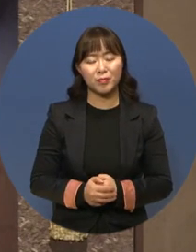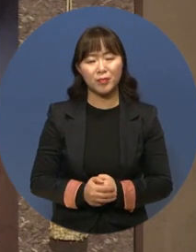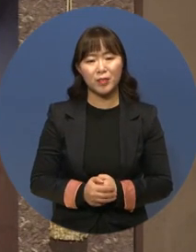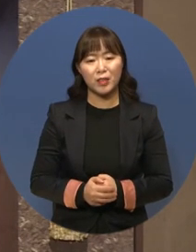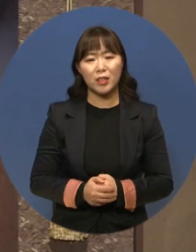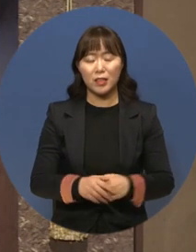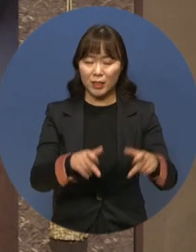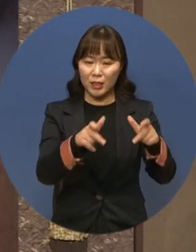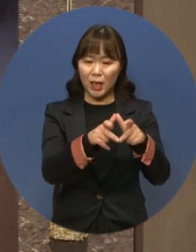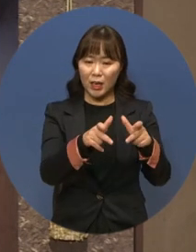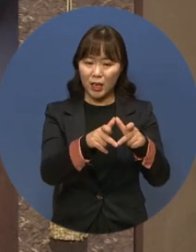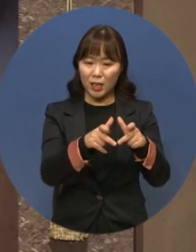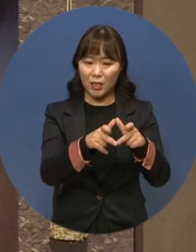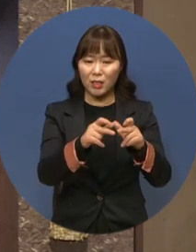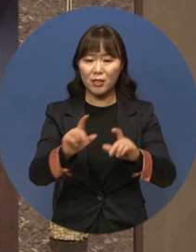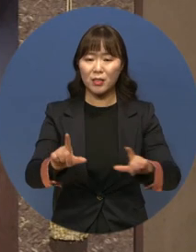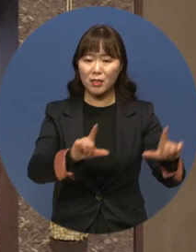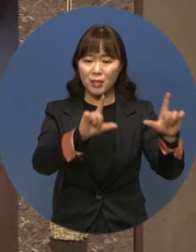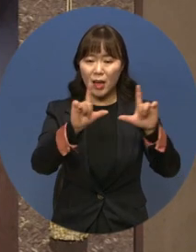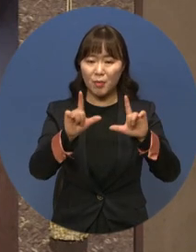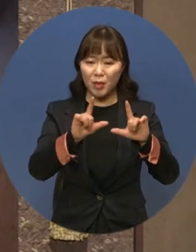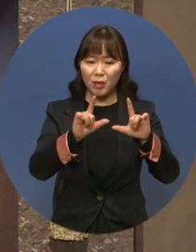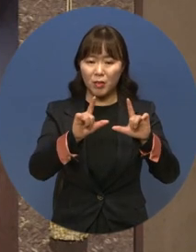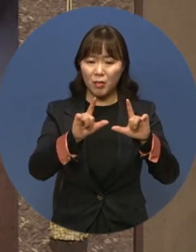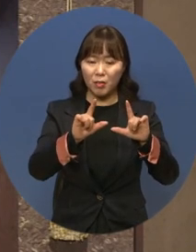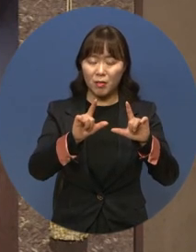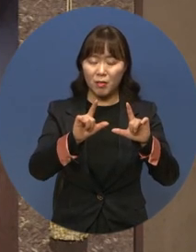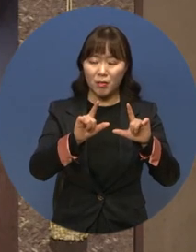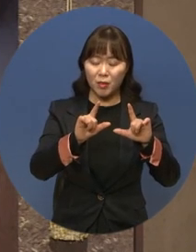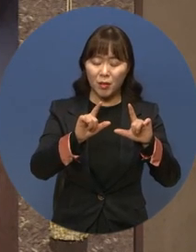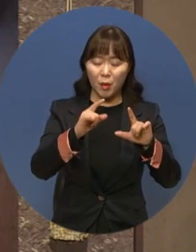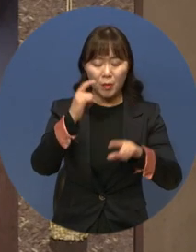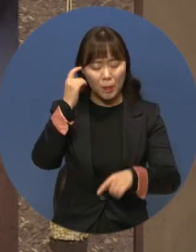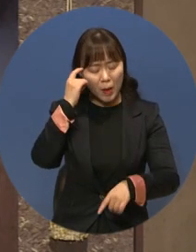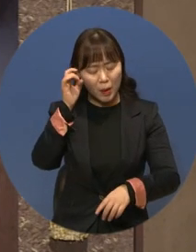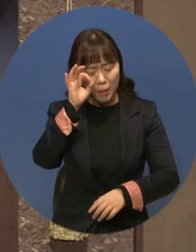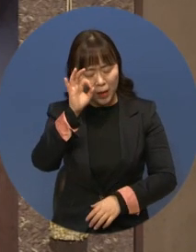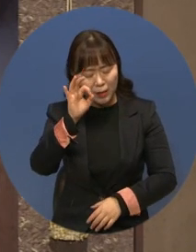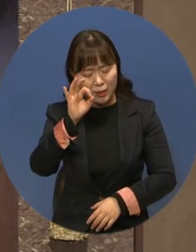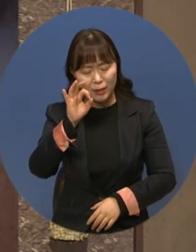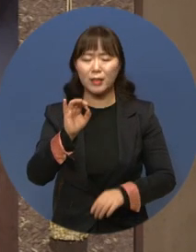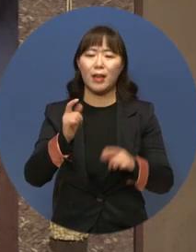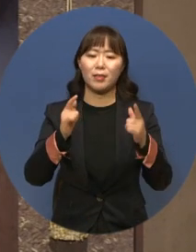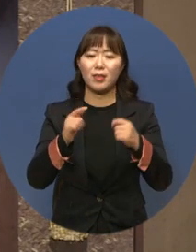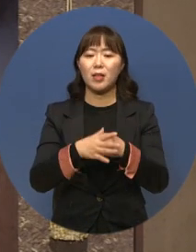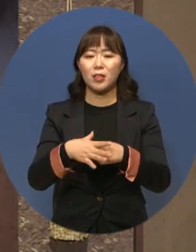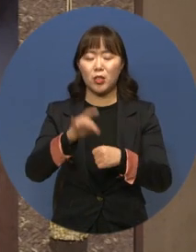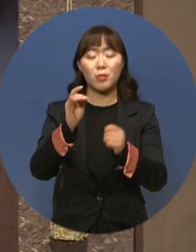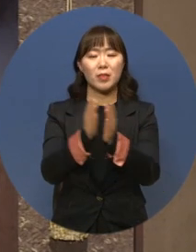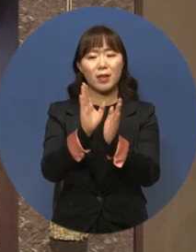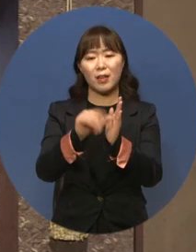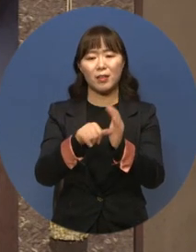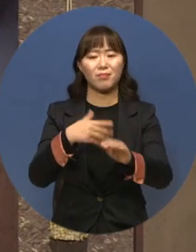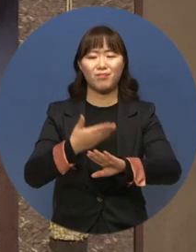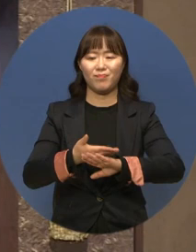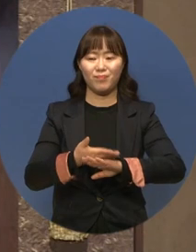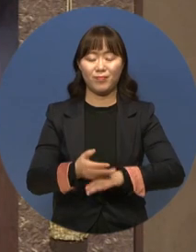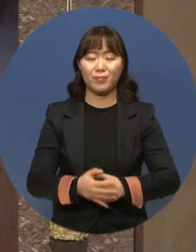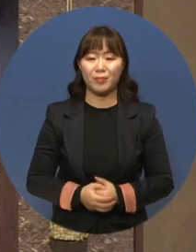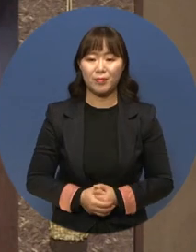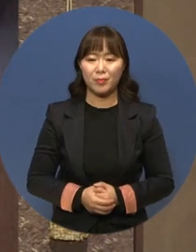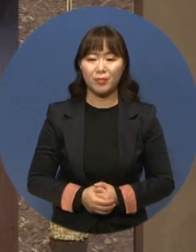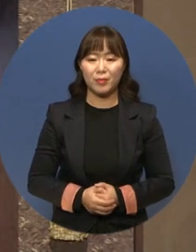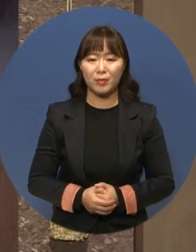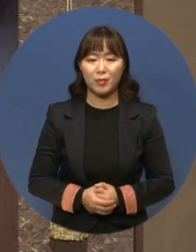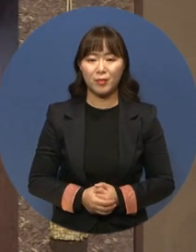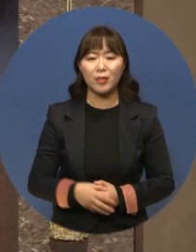꼭 이렇게 장애인의 삶을 좀 돌아봐야 되겠다 이런 부분이 아니었던 것 같아요. 처음에 접근될 때는